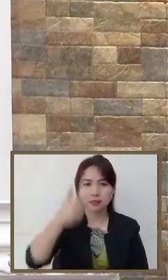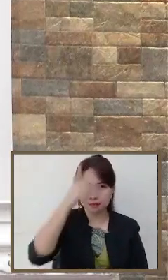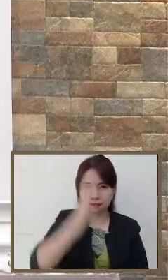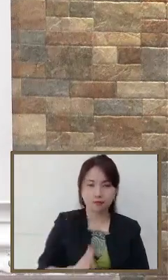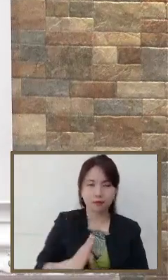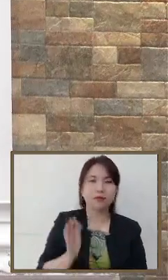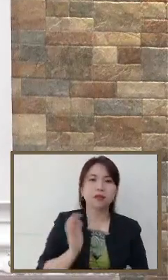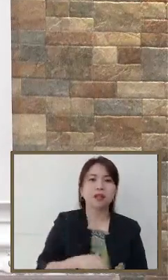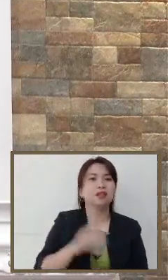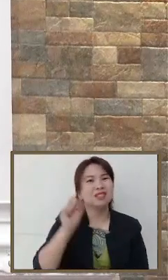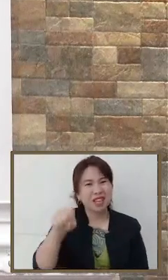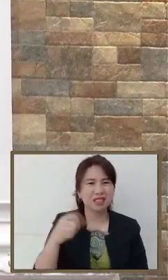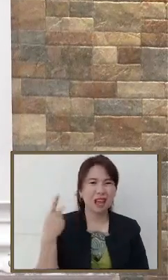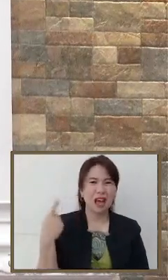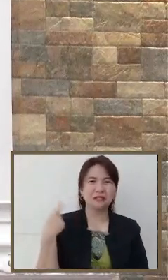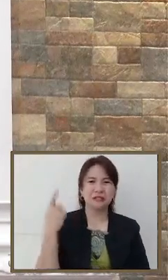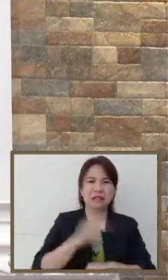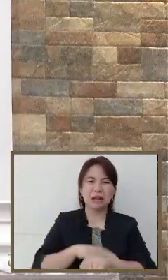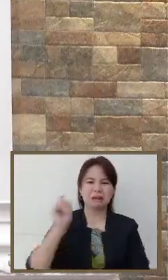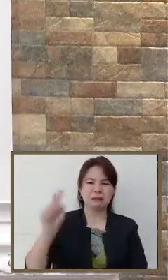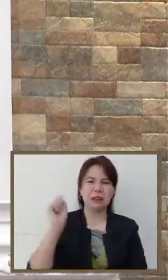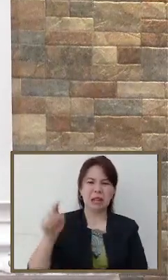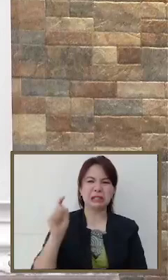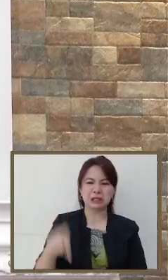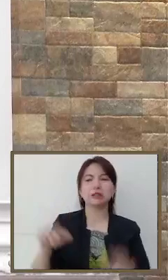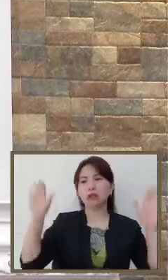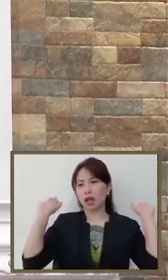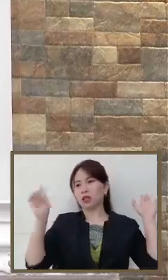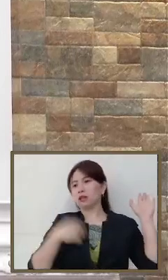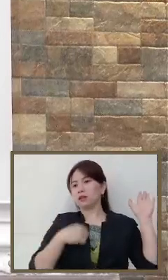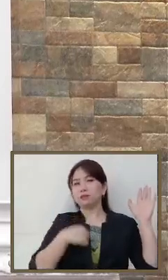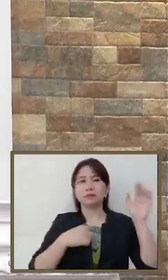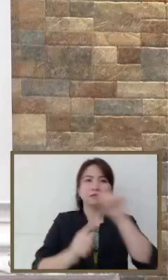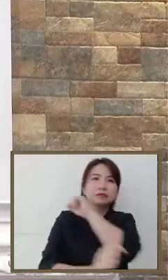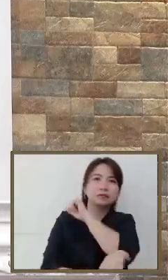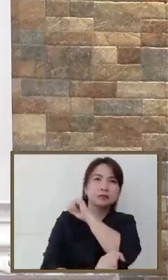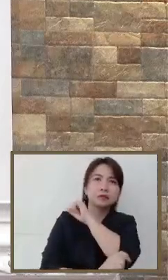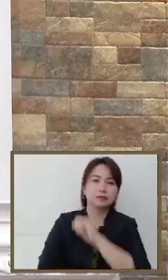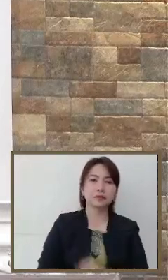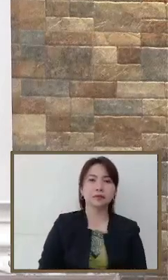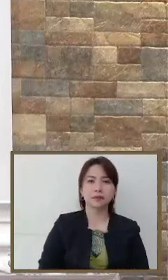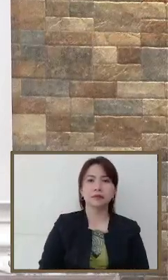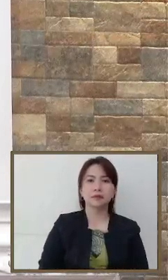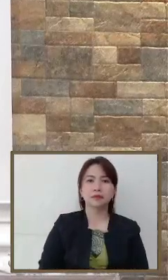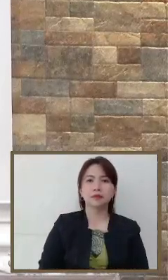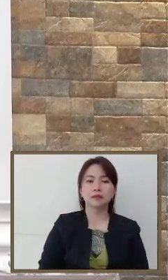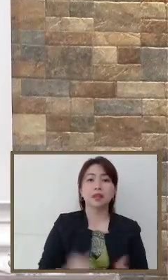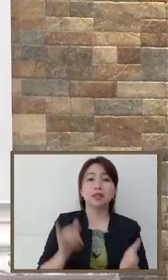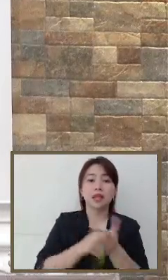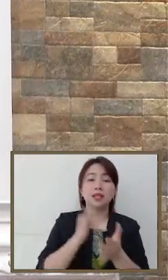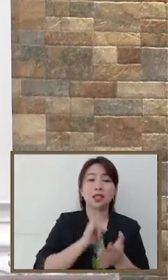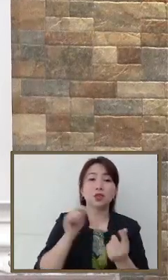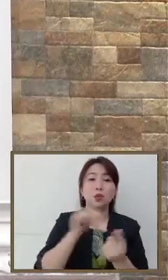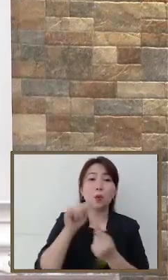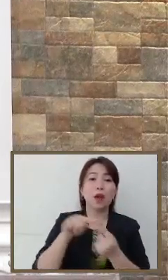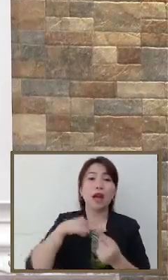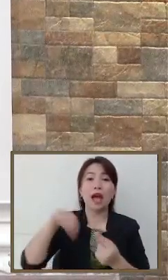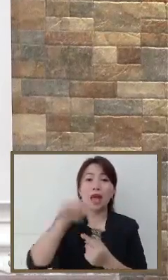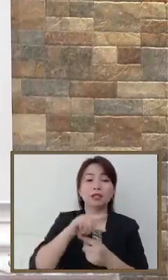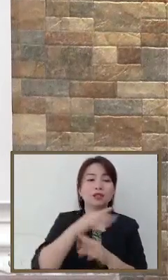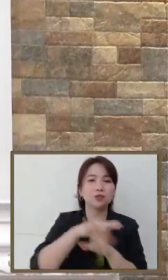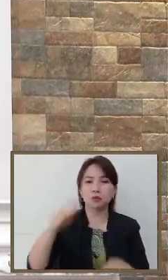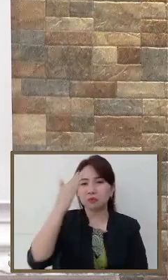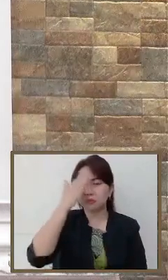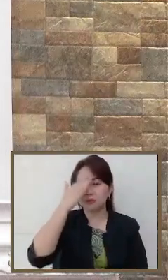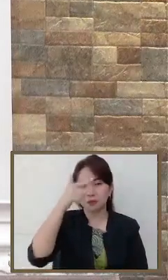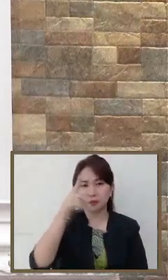napakabilis nating mag-give in sa temptation yan yung pagkakataon na tayo pagdating sa Diyos pero Napansin mo ba yung bago-bago